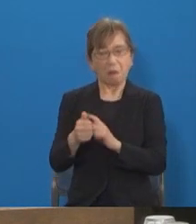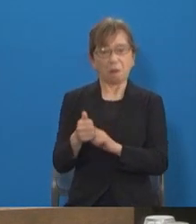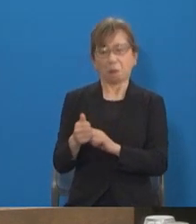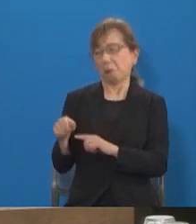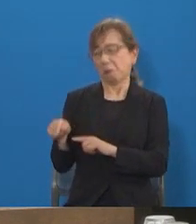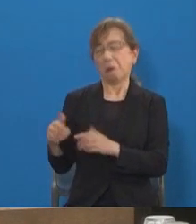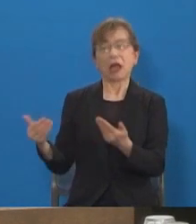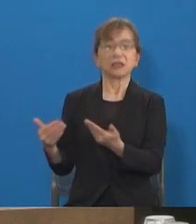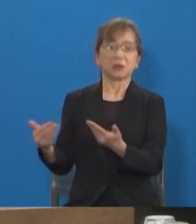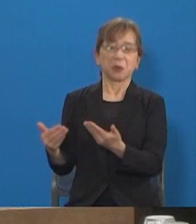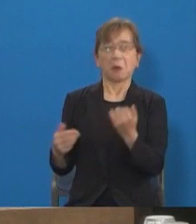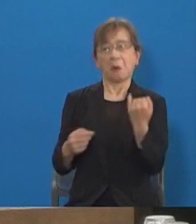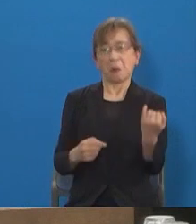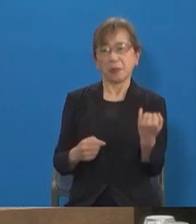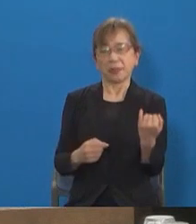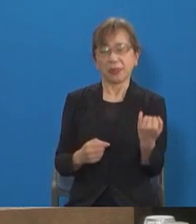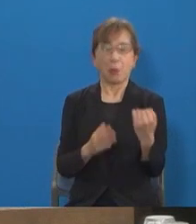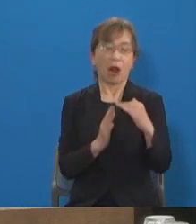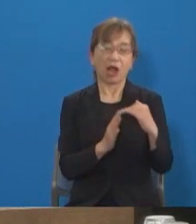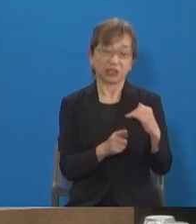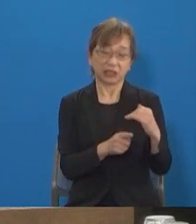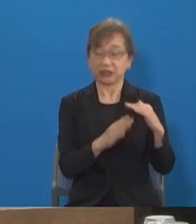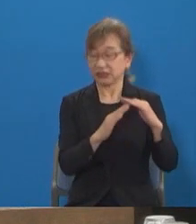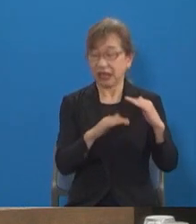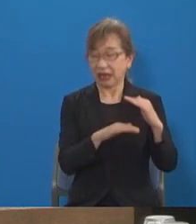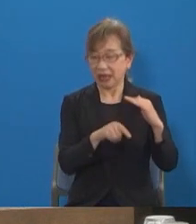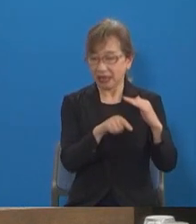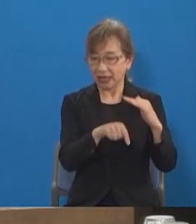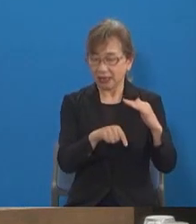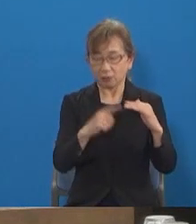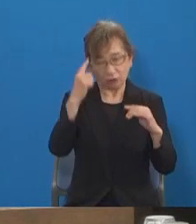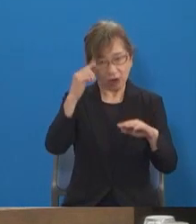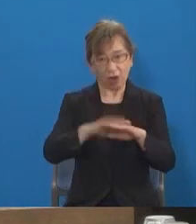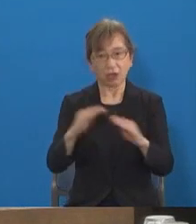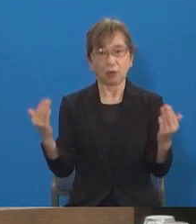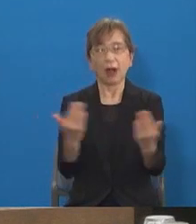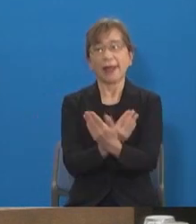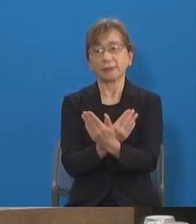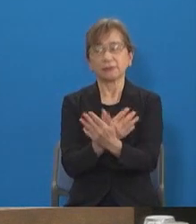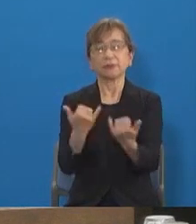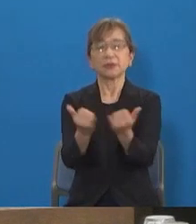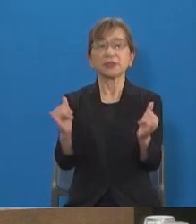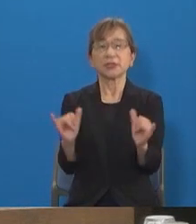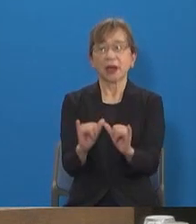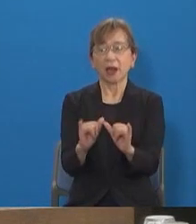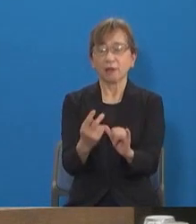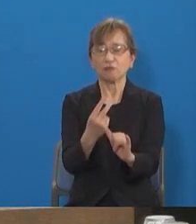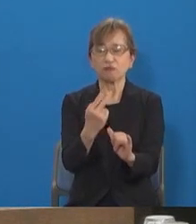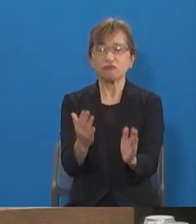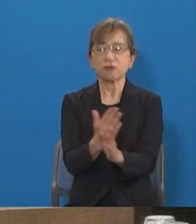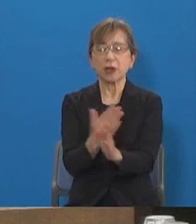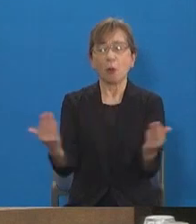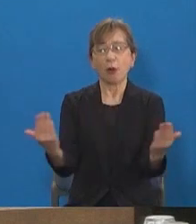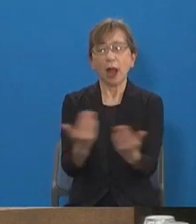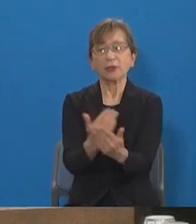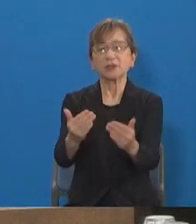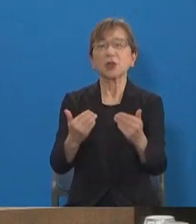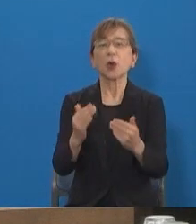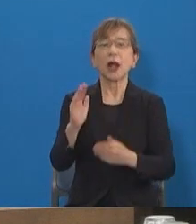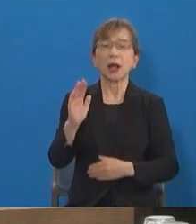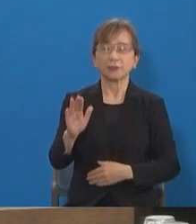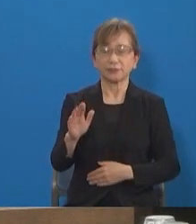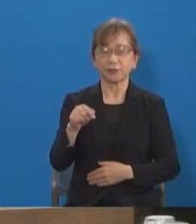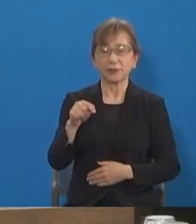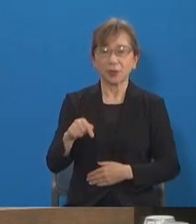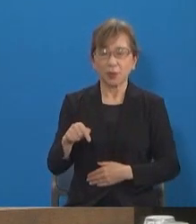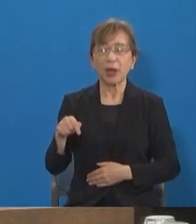仕事、女は家事という考えの転換など、社会の空気を一変する必要があり、これには官